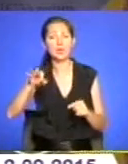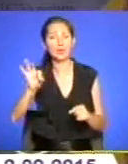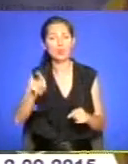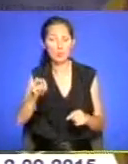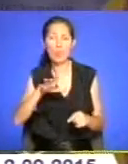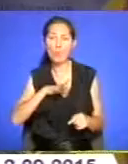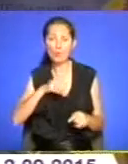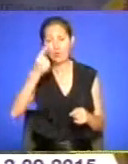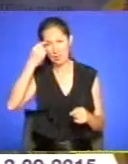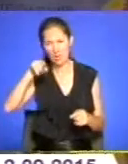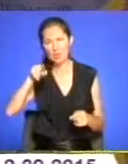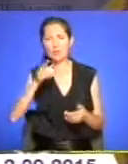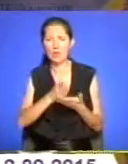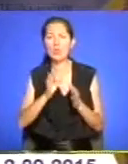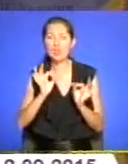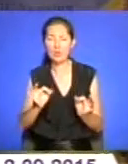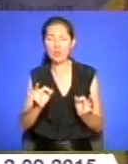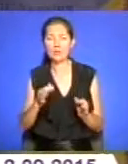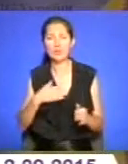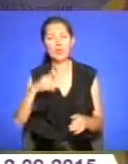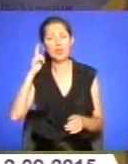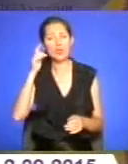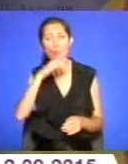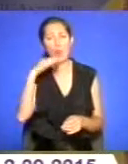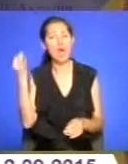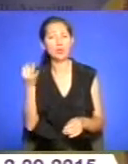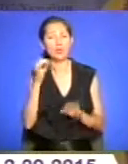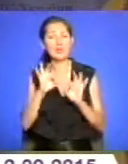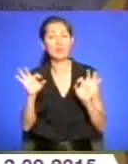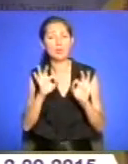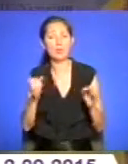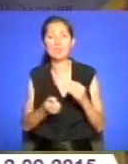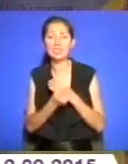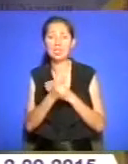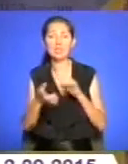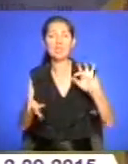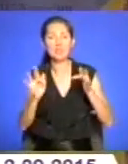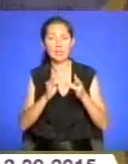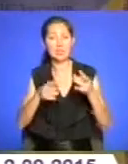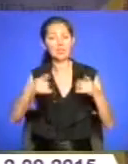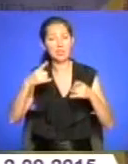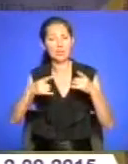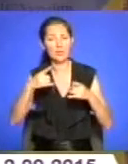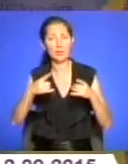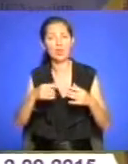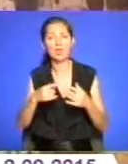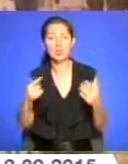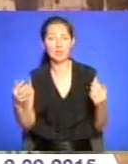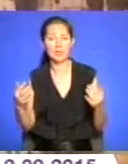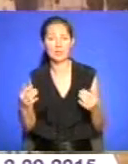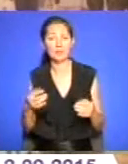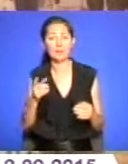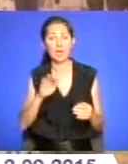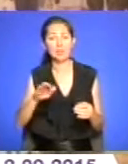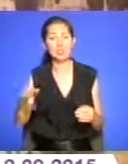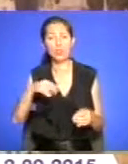відбувається насправді, адже ми чуємо багато інформації з джерел інтернету, телевізора тощо. Школярі